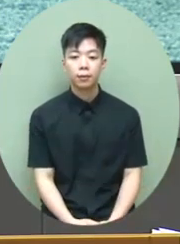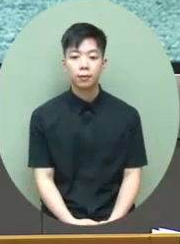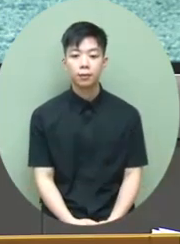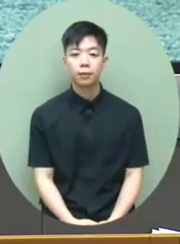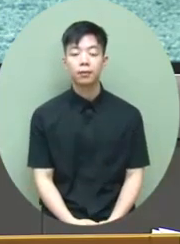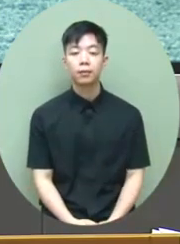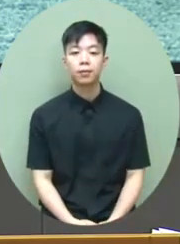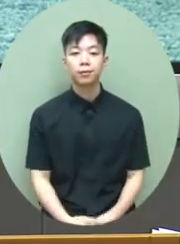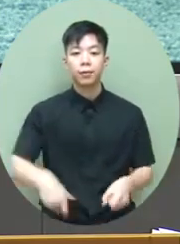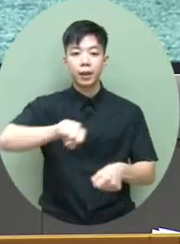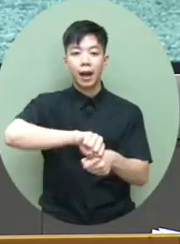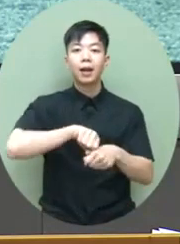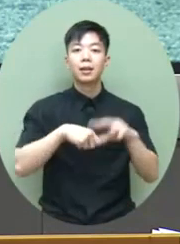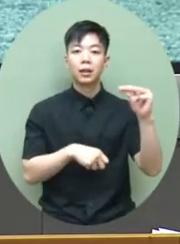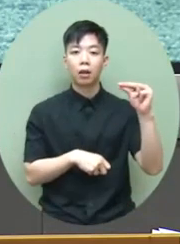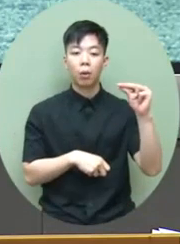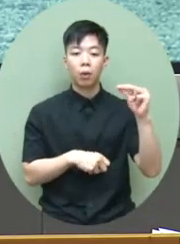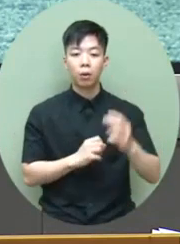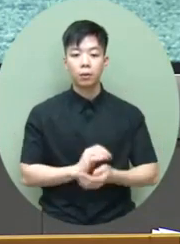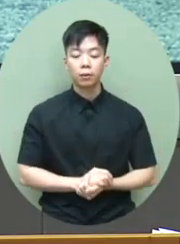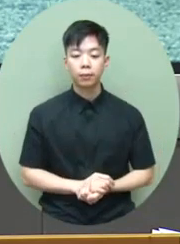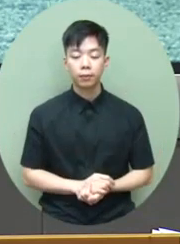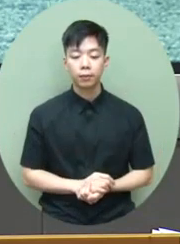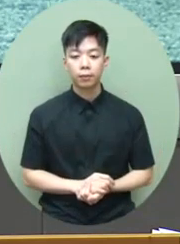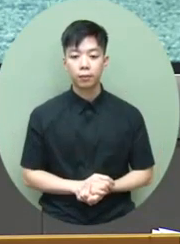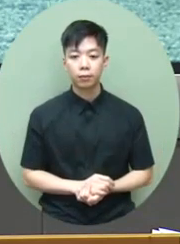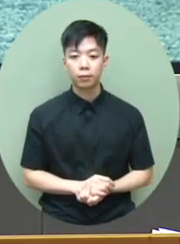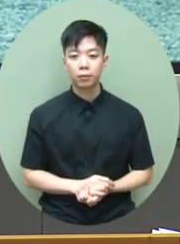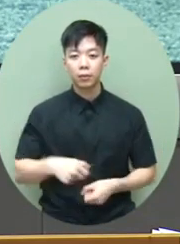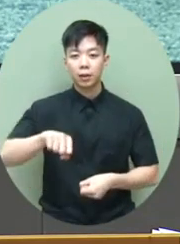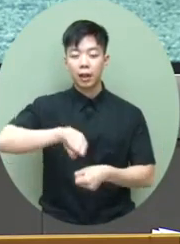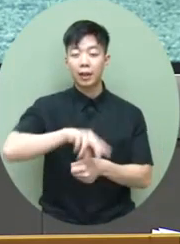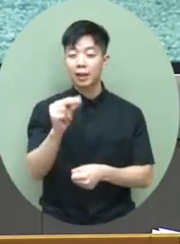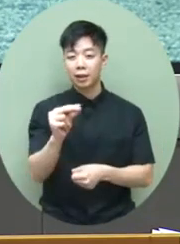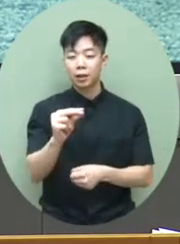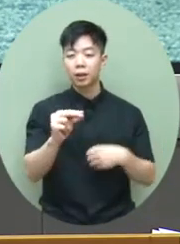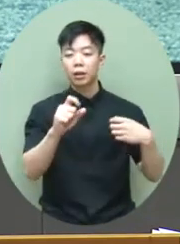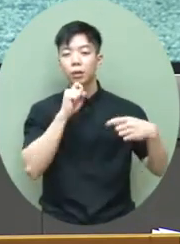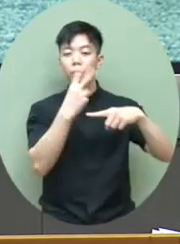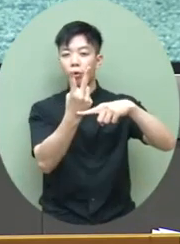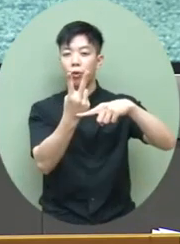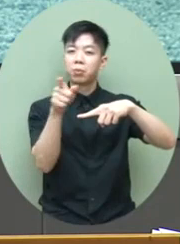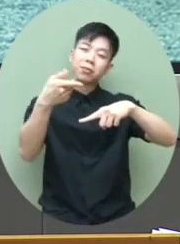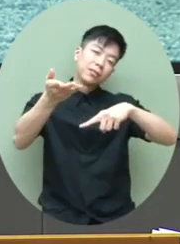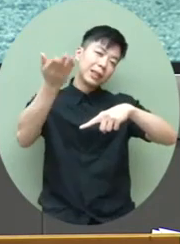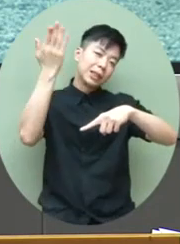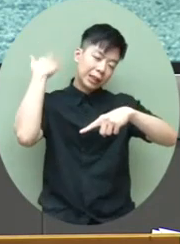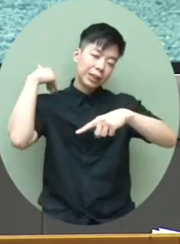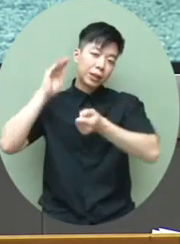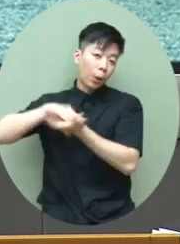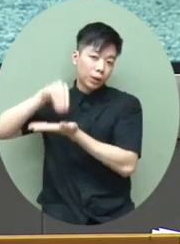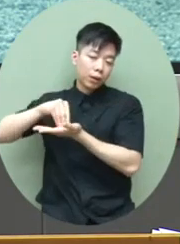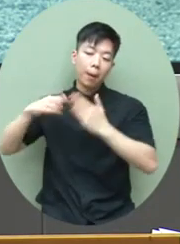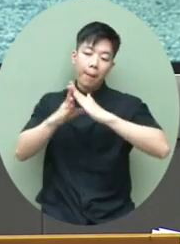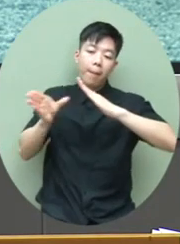有總共有多咗七個個案啦。咁其中有五個個案，有兩個個案咧，就係、之前嗰啲人嘅屋企人就